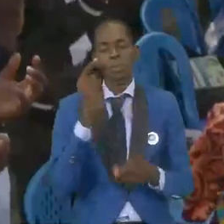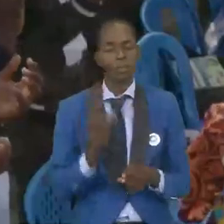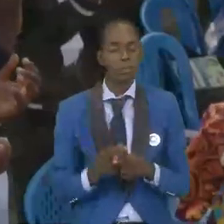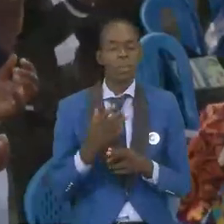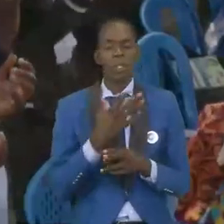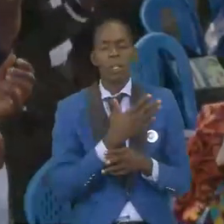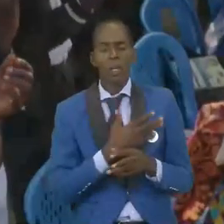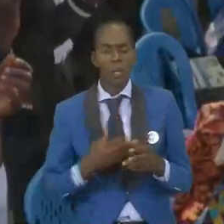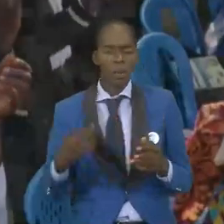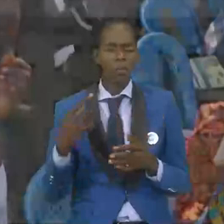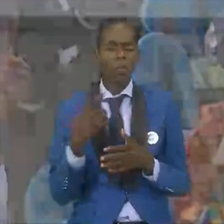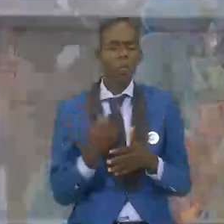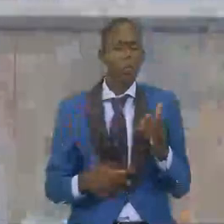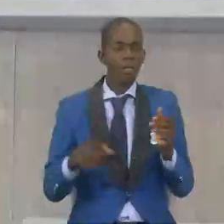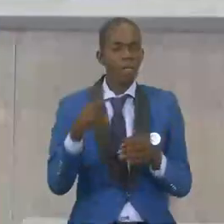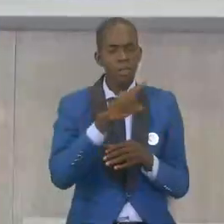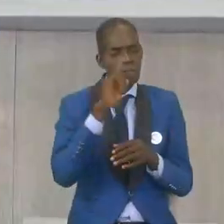maintenant peur de toi.